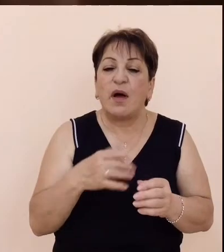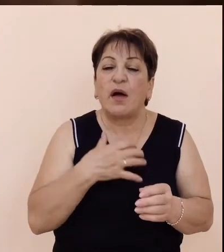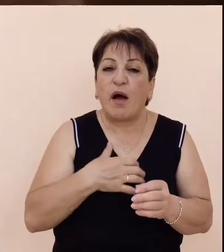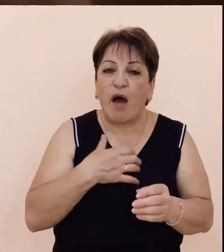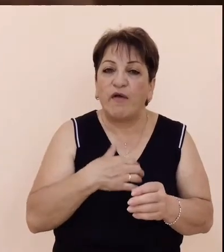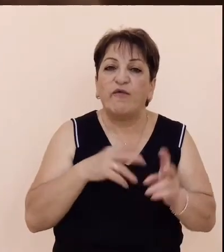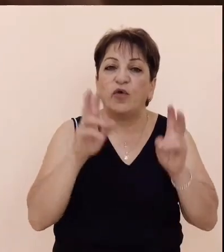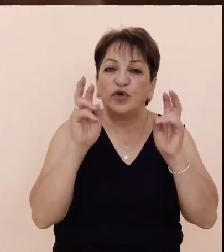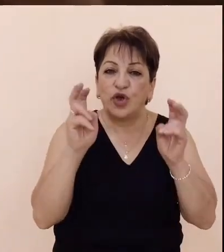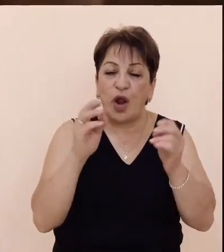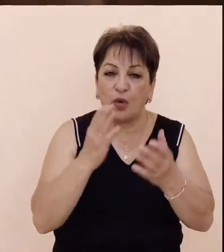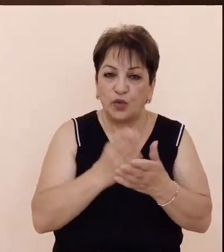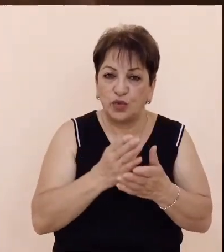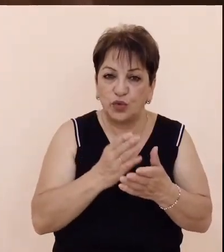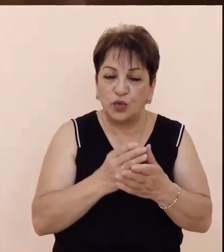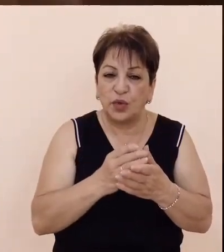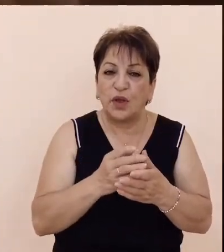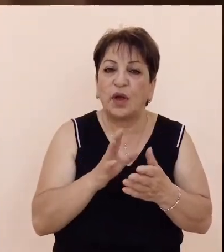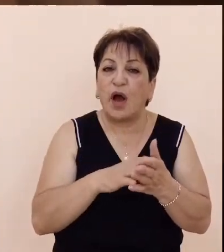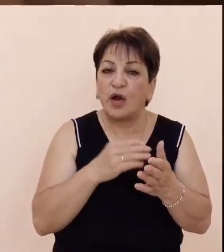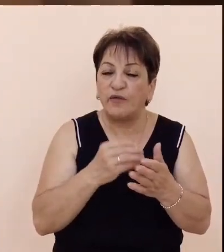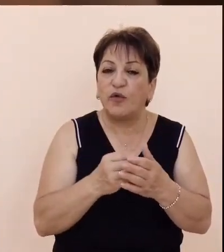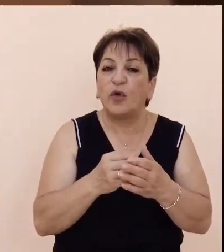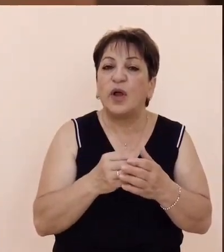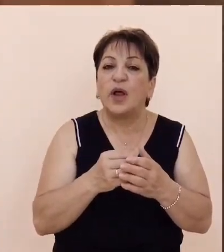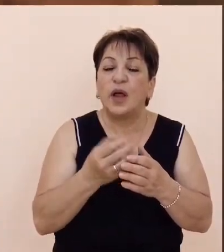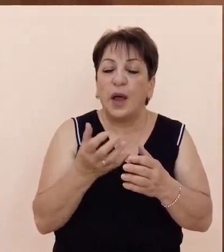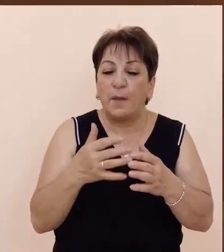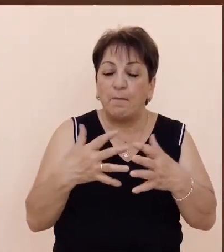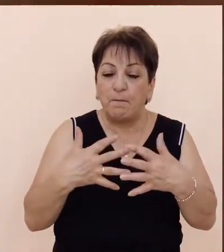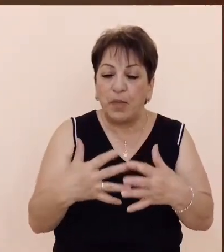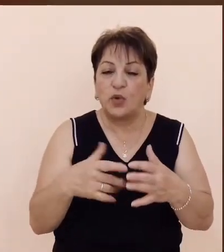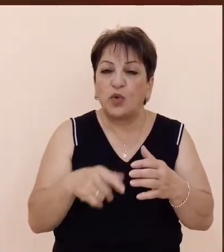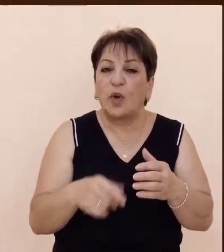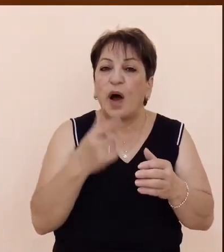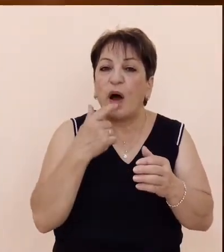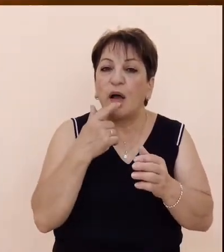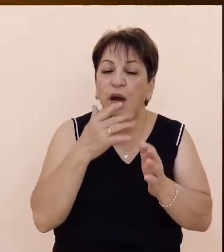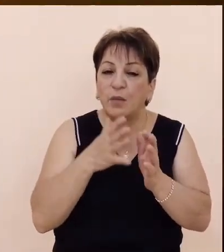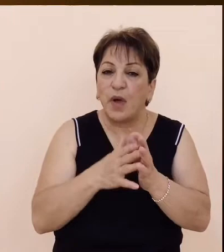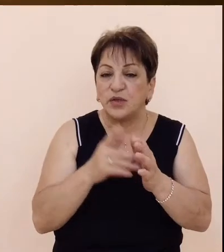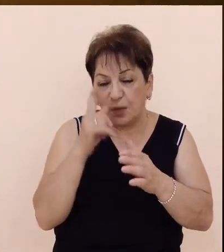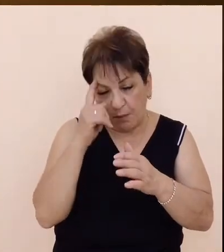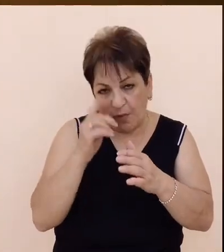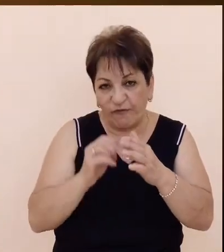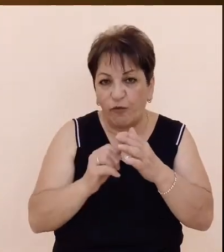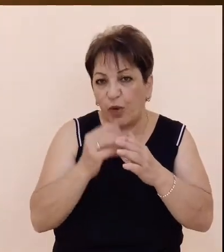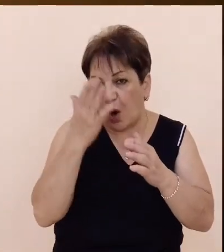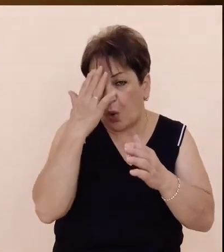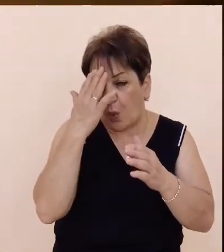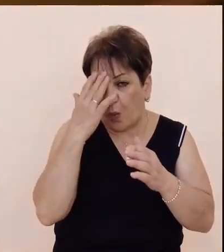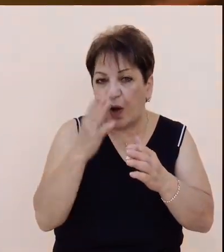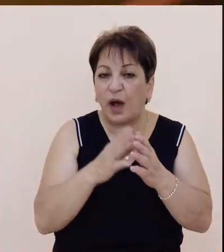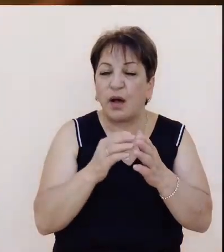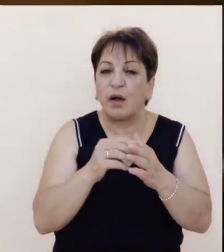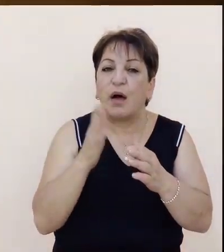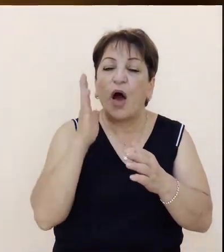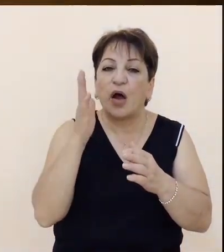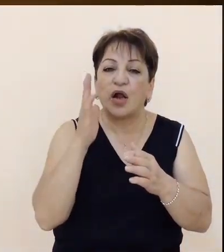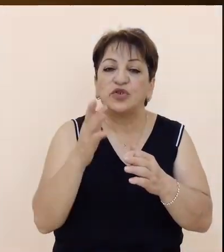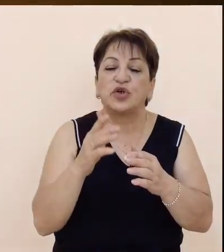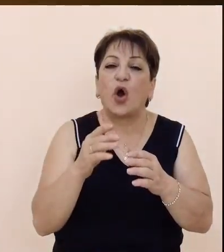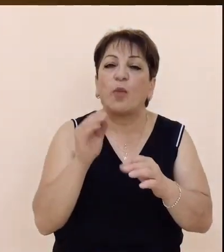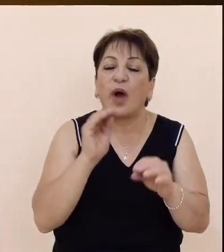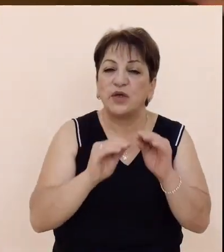կենսաբանական նշանակություն ունի, քանի որ պտղի արյան հիմնական մասը մղվում է գլխուղեղ, որպեսի առաջիկայում